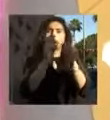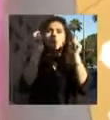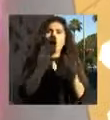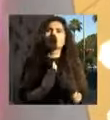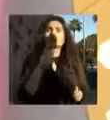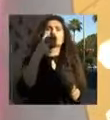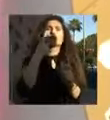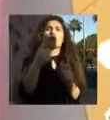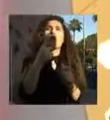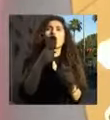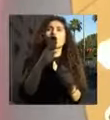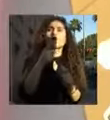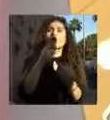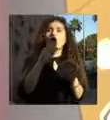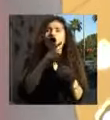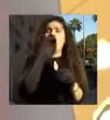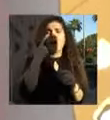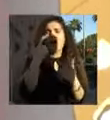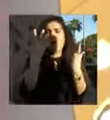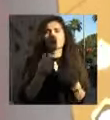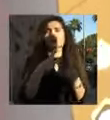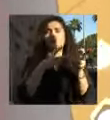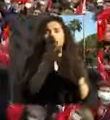raylı sistemler dönemi hayırlı olsun.